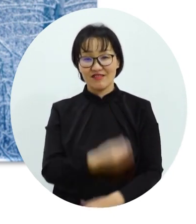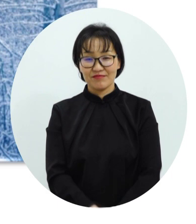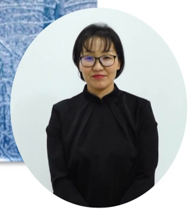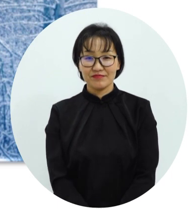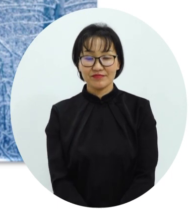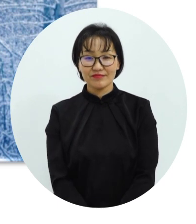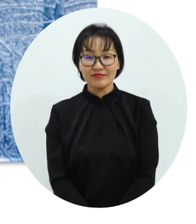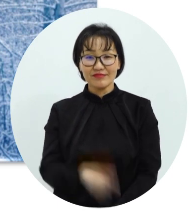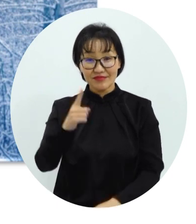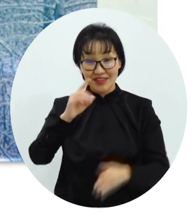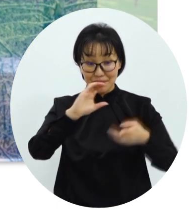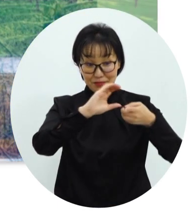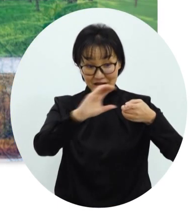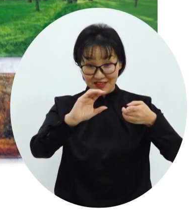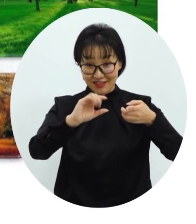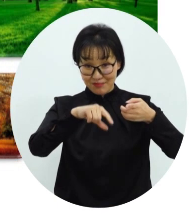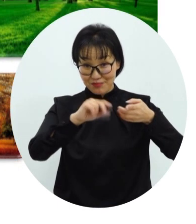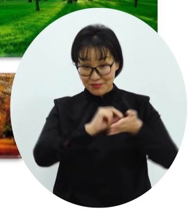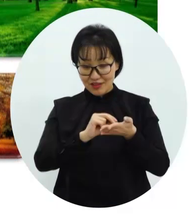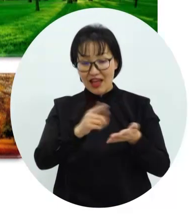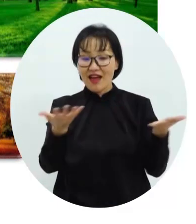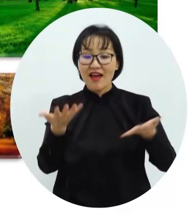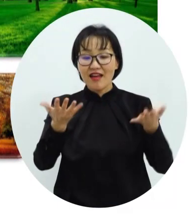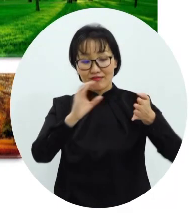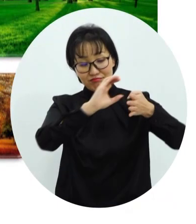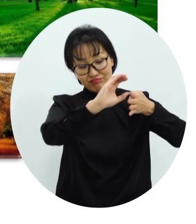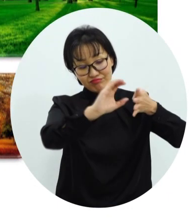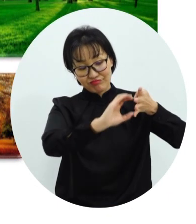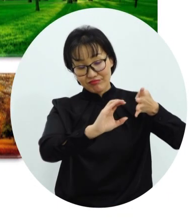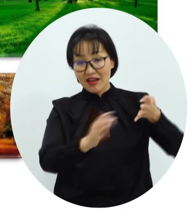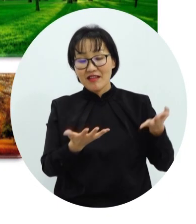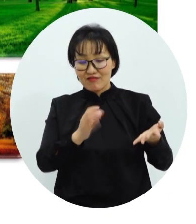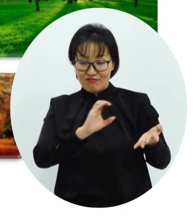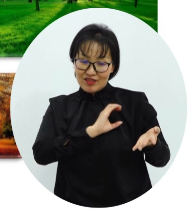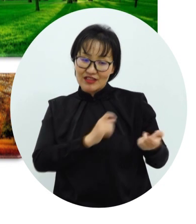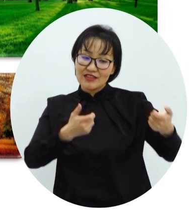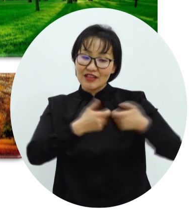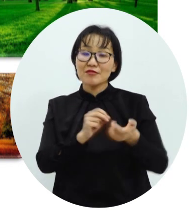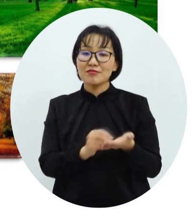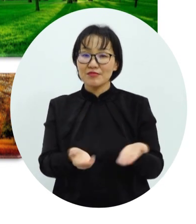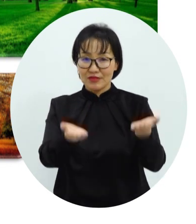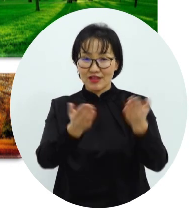Та нар ч гэсэн нэг бадгаа, аль бадаг нь хамгийн их таалагдсан байна, тэрийгээ